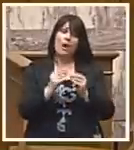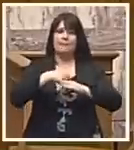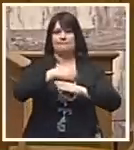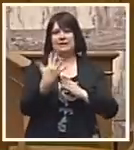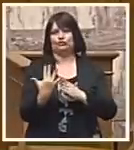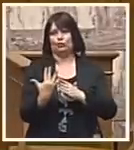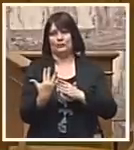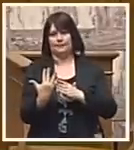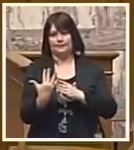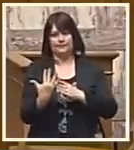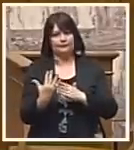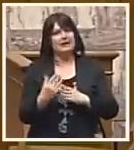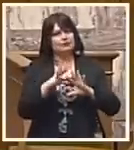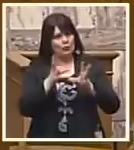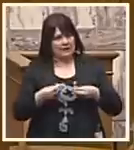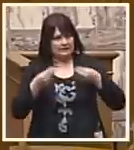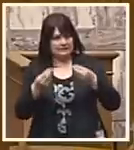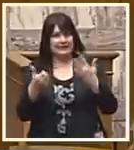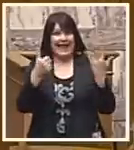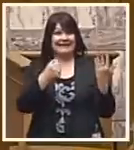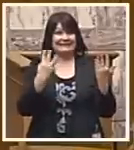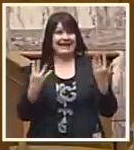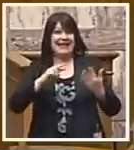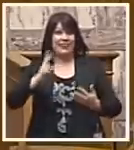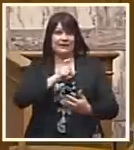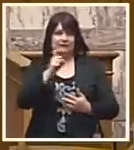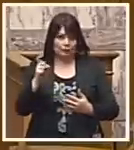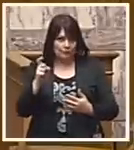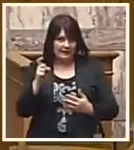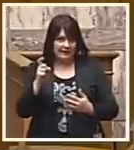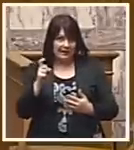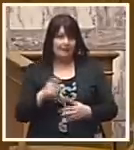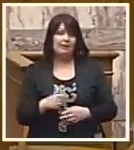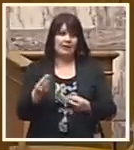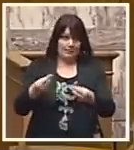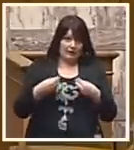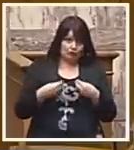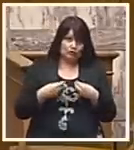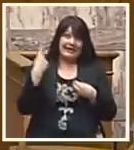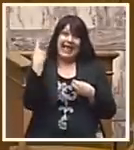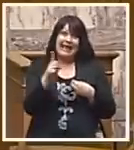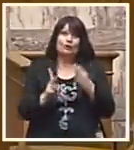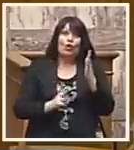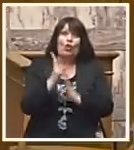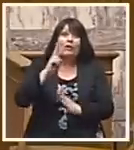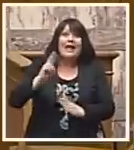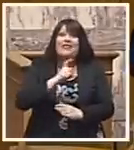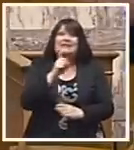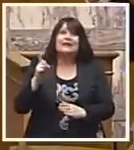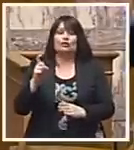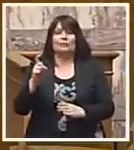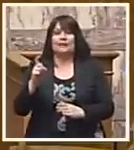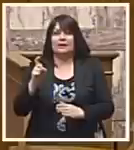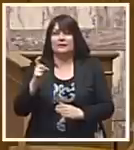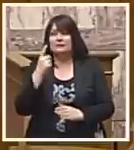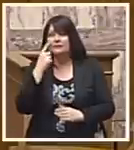τις πρωτογενείς δαπάνες, 69 δις, και τις αφήσατε 112 δισεκατομμύρια. Βγάλετε έξω